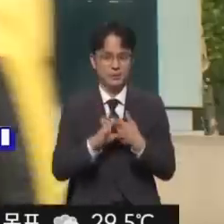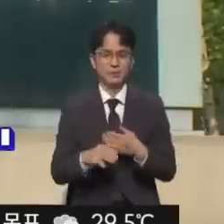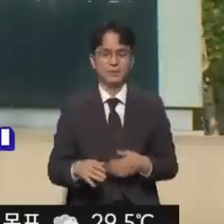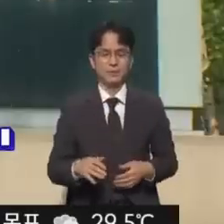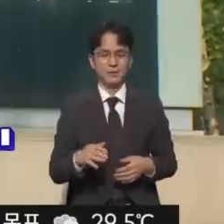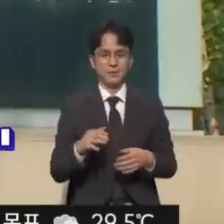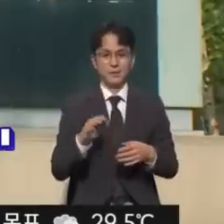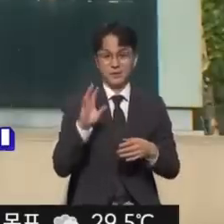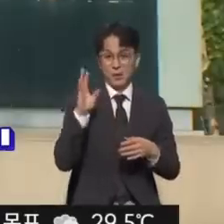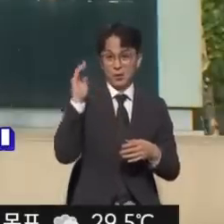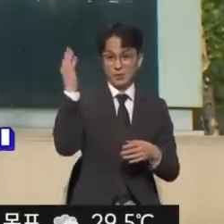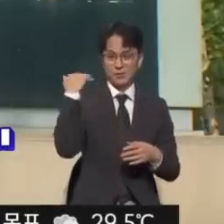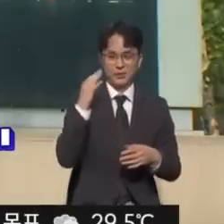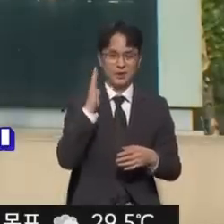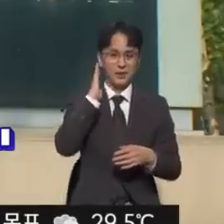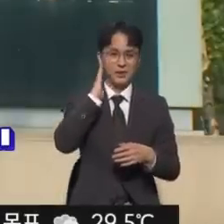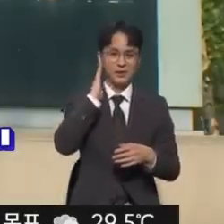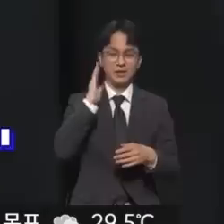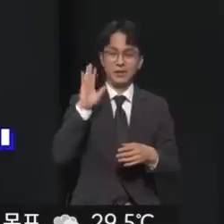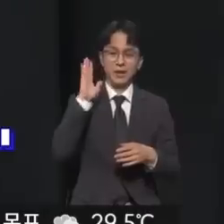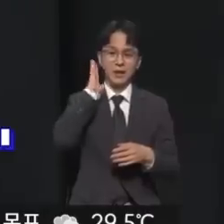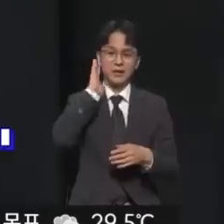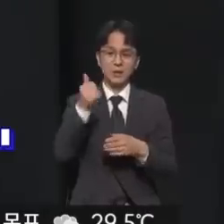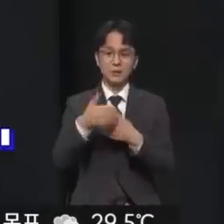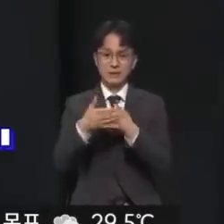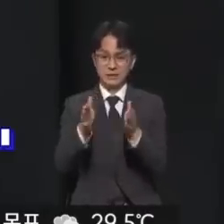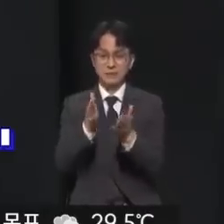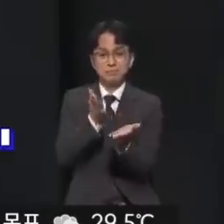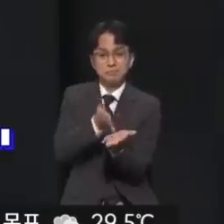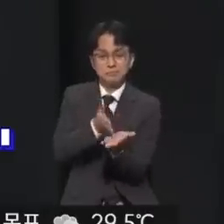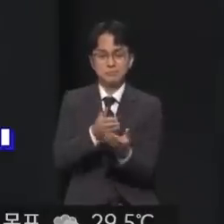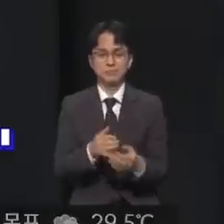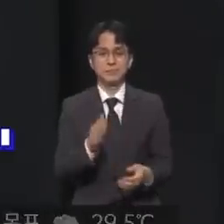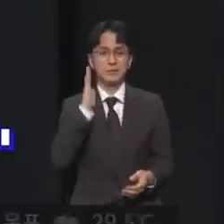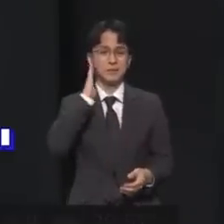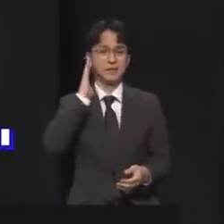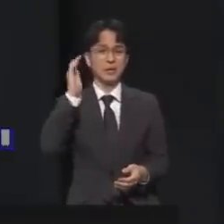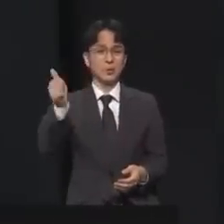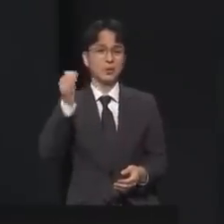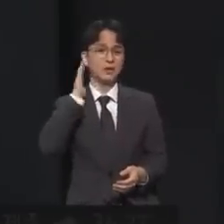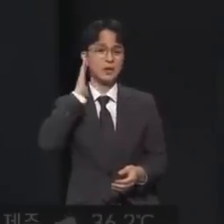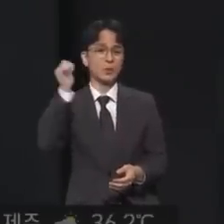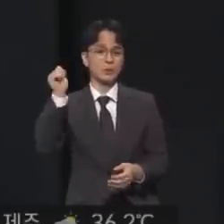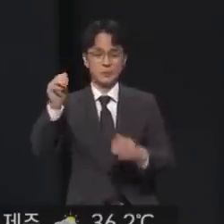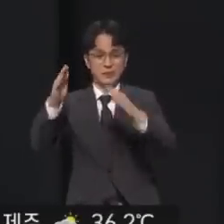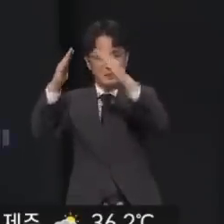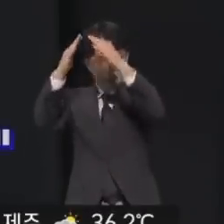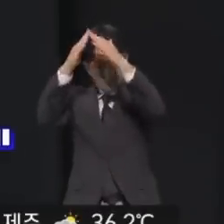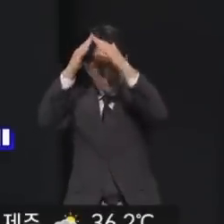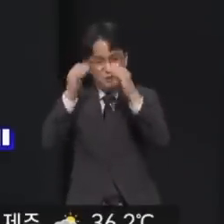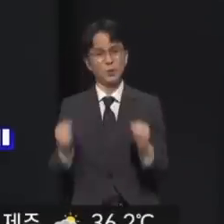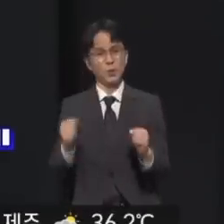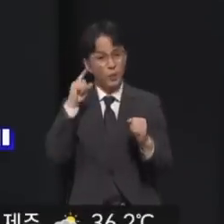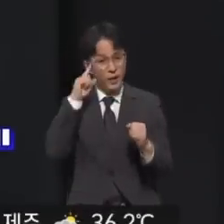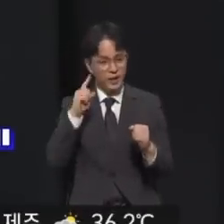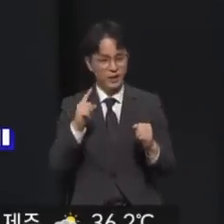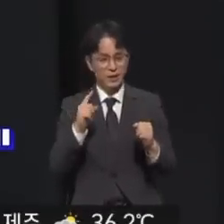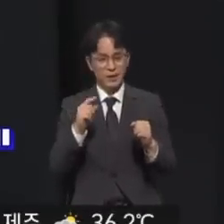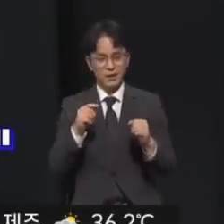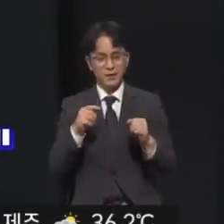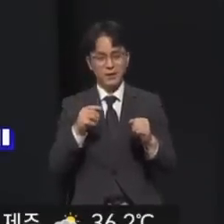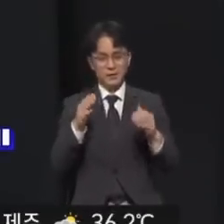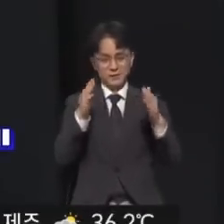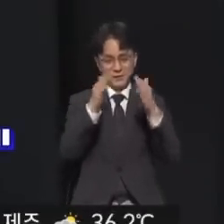도로가 고립돼 서 못 나온다는 얘길 했고 그래서 지금 절전 라이브 에서도 대통령이 고립된 것처럼 이 표현을 하셨는데 그